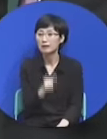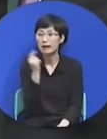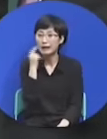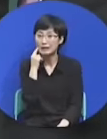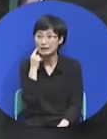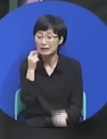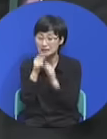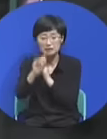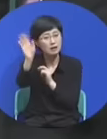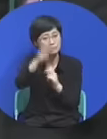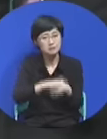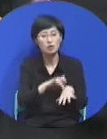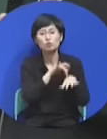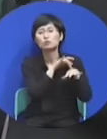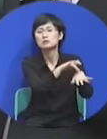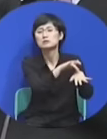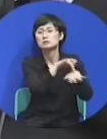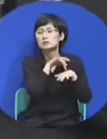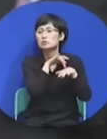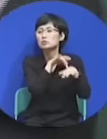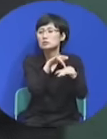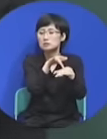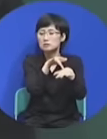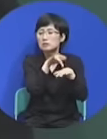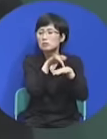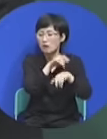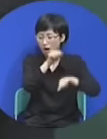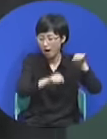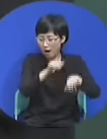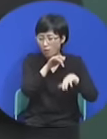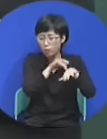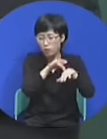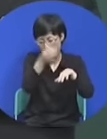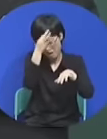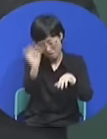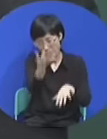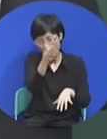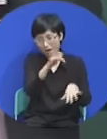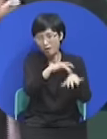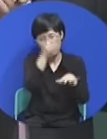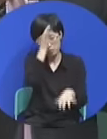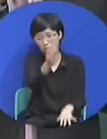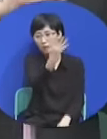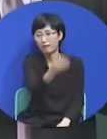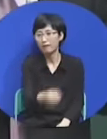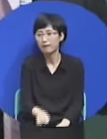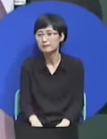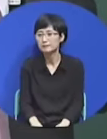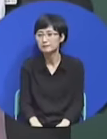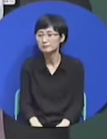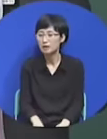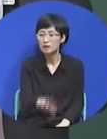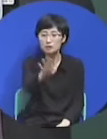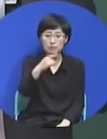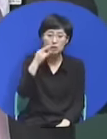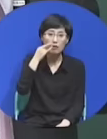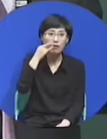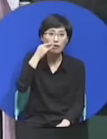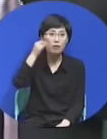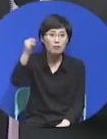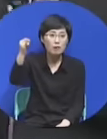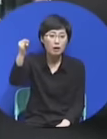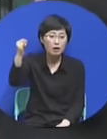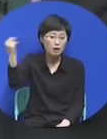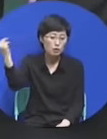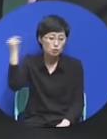是谎言这是魔鬼的作为 이귀신이이렇게하니까사람들은요여러분의지금이사람은여러분어머니만나지도않는데어머니